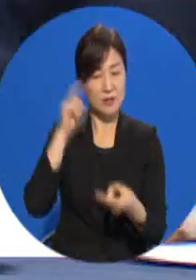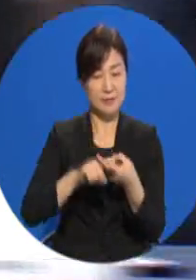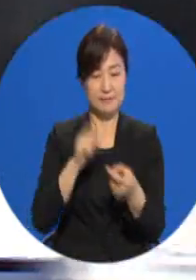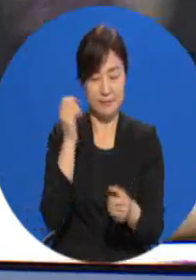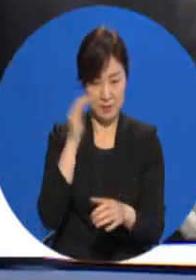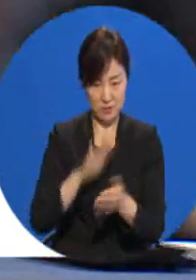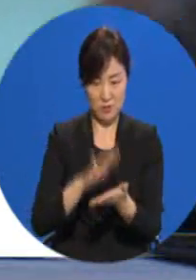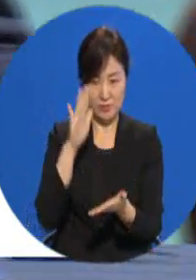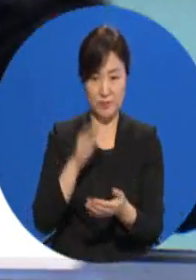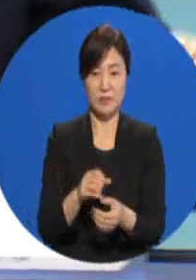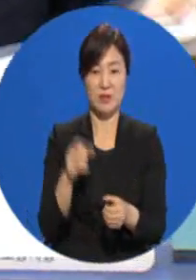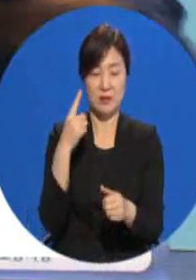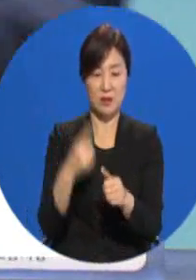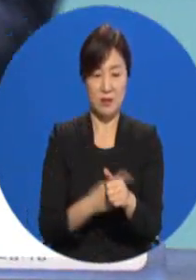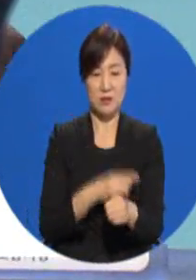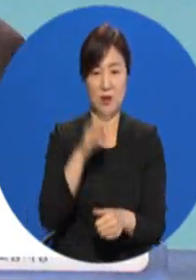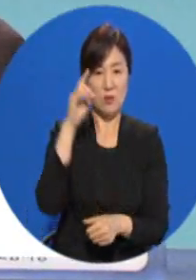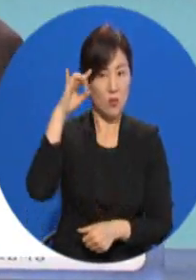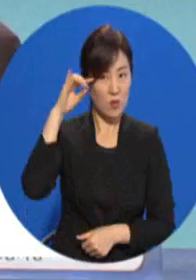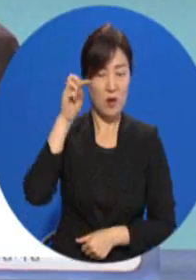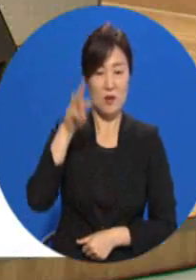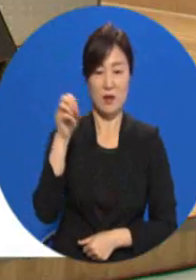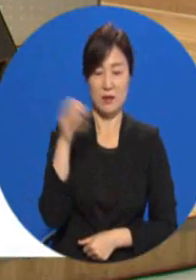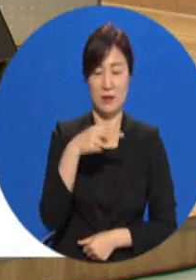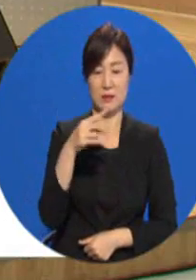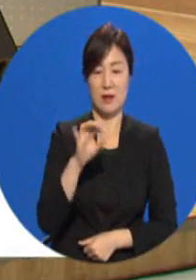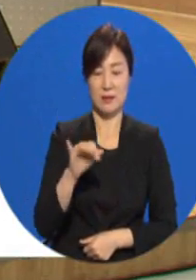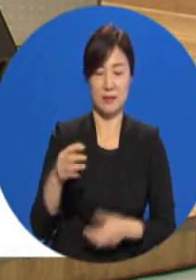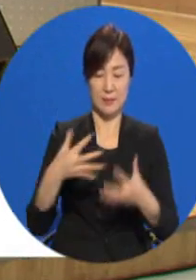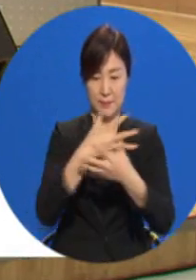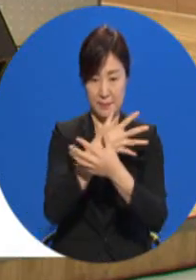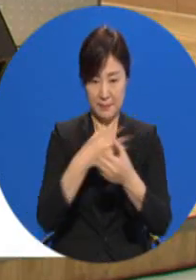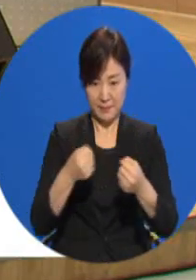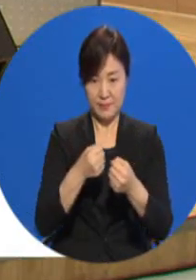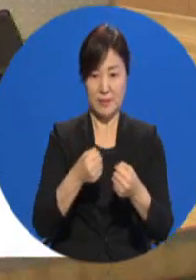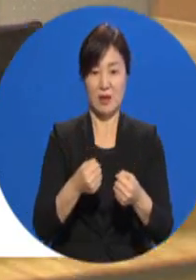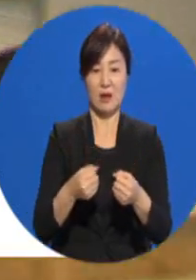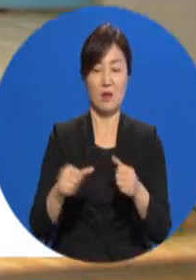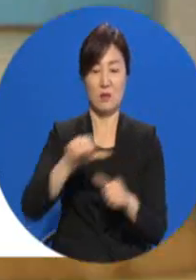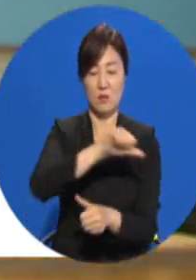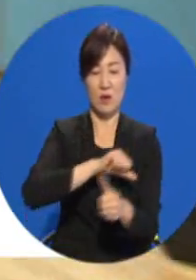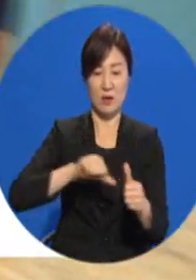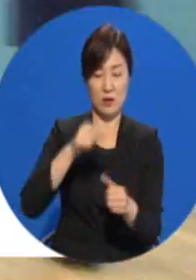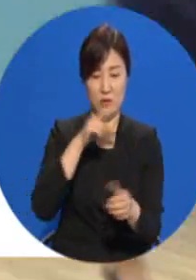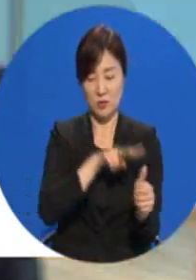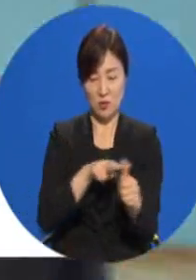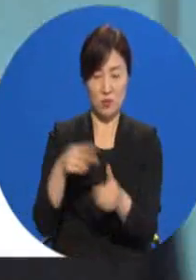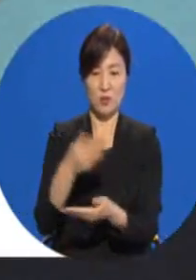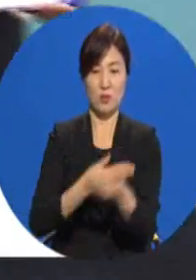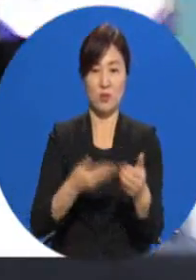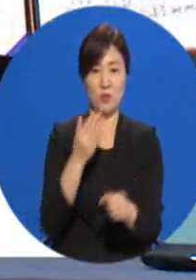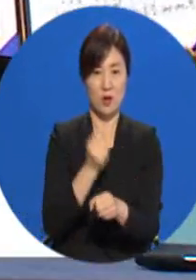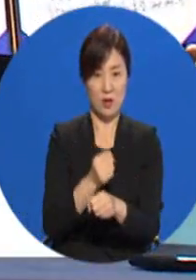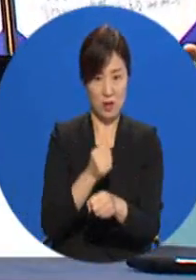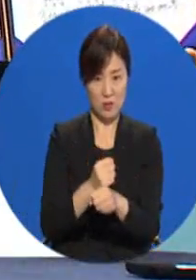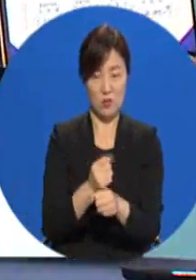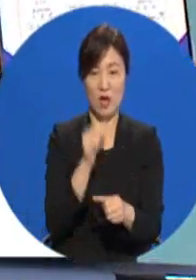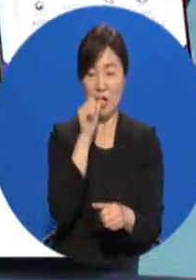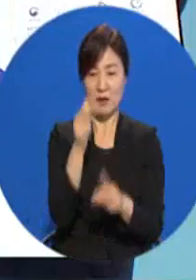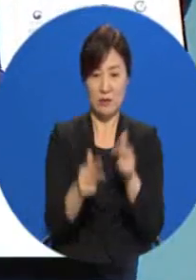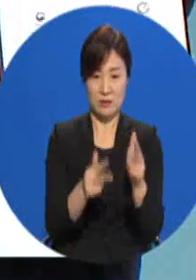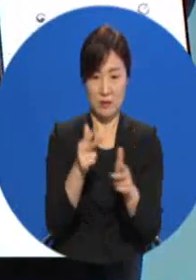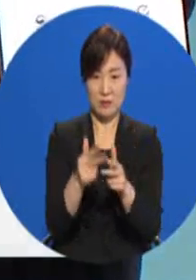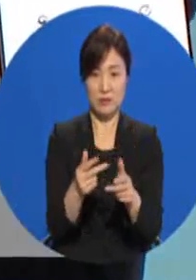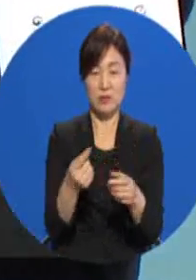광양, 당진시는 협약을 통해 제철소 환경 관련 정보를 공유하고 친환경 철강도시 만들기를 위해 공동